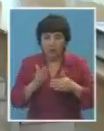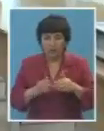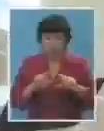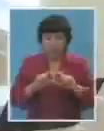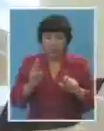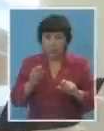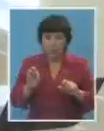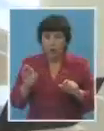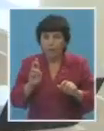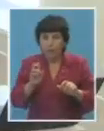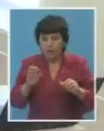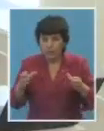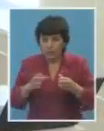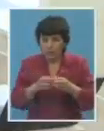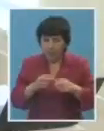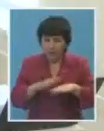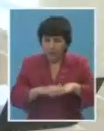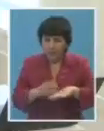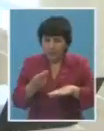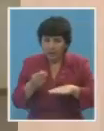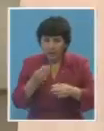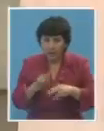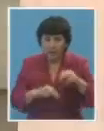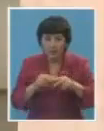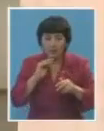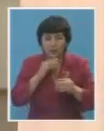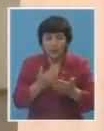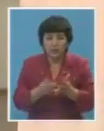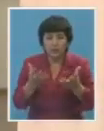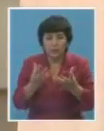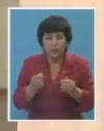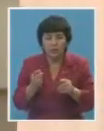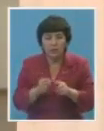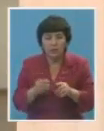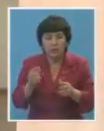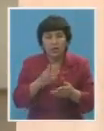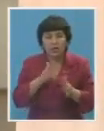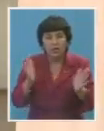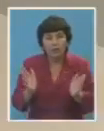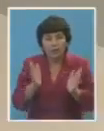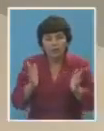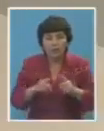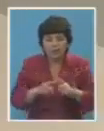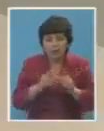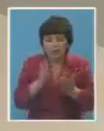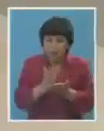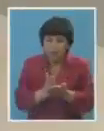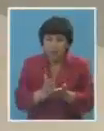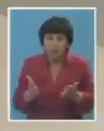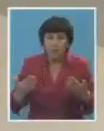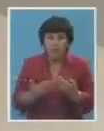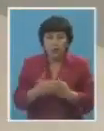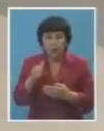мектеп КПО Биби компаниясы қаржысына салынды. Сапалы салынған оқу ордасы қазіргі талапқа сай заманауи құрал-жабдықтармен толық қамтылған. Жаңа